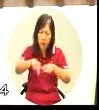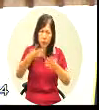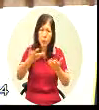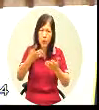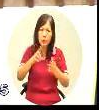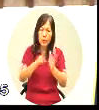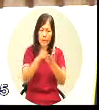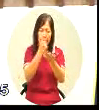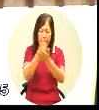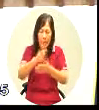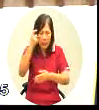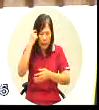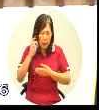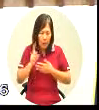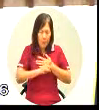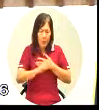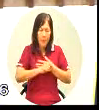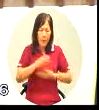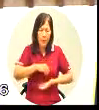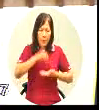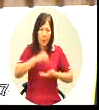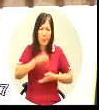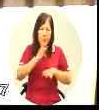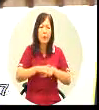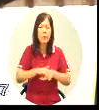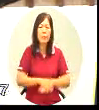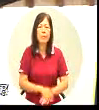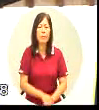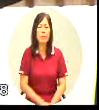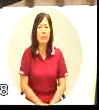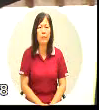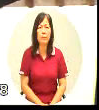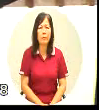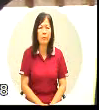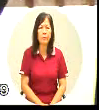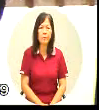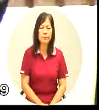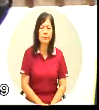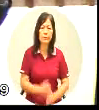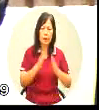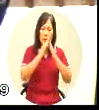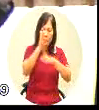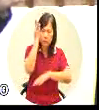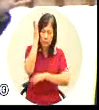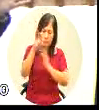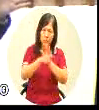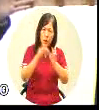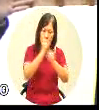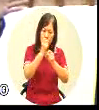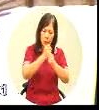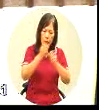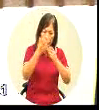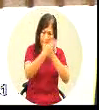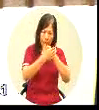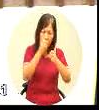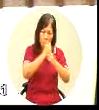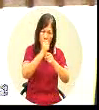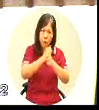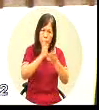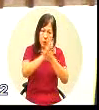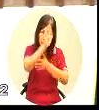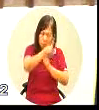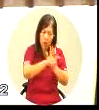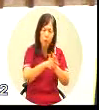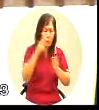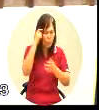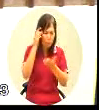大家都会怕吓啦。那市政府这边未来真的做了坡脚的保护工程以后，如果评